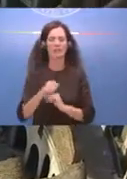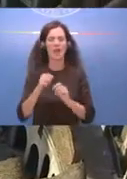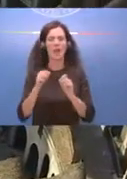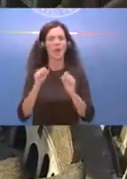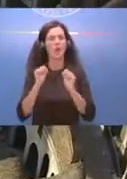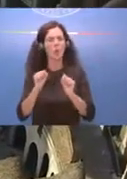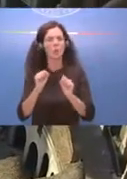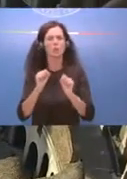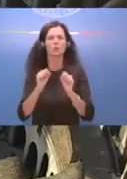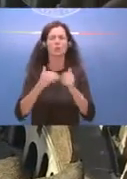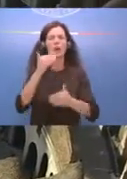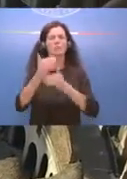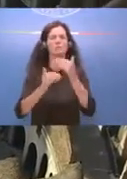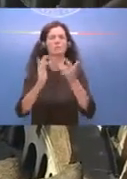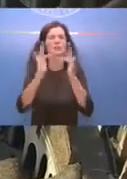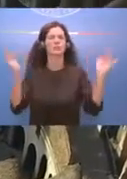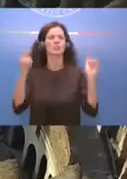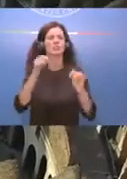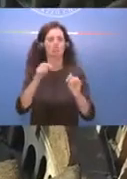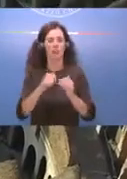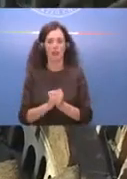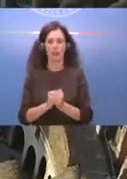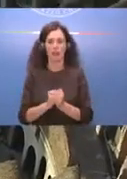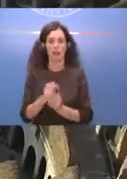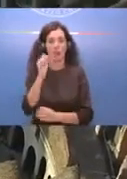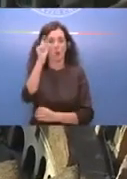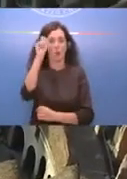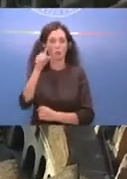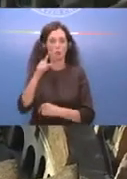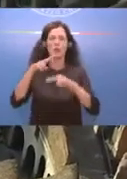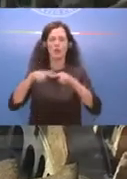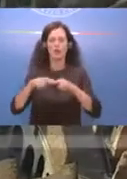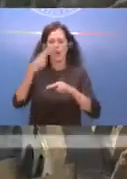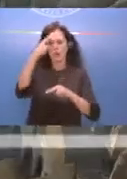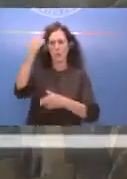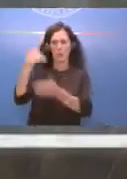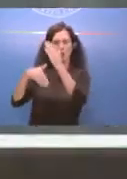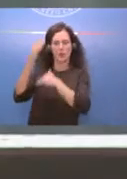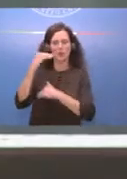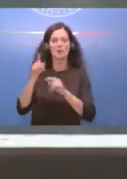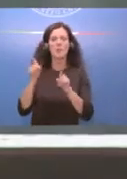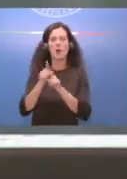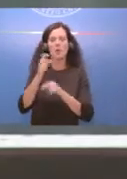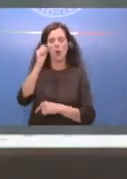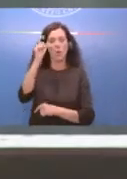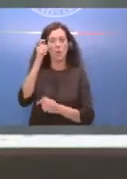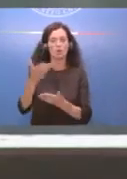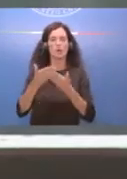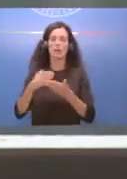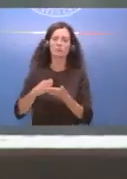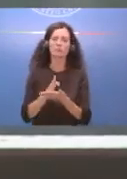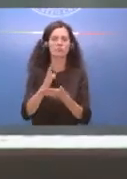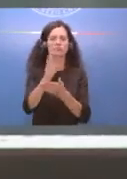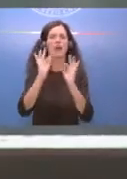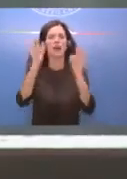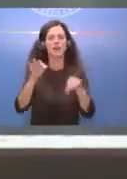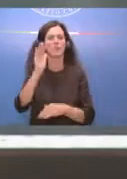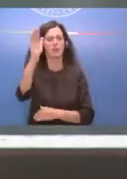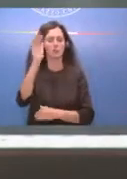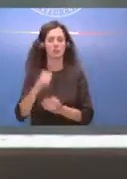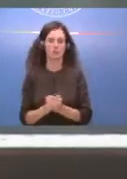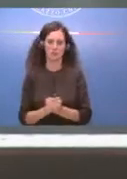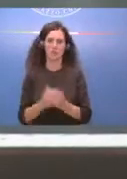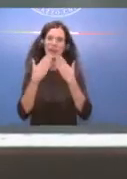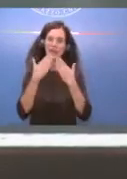dell'era digitale sarà la memoria del passato ma anche la bussola che ci indicherà la rotta per il futuro grazie franchi per il